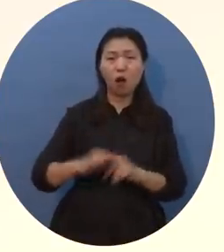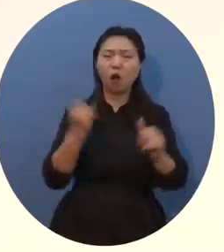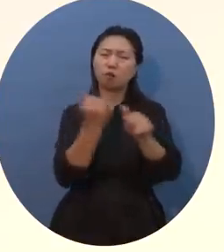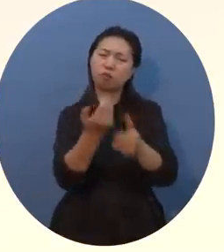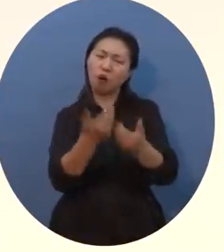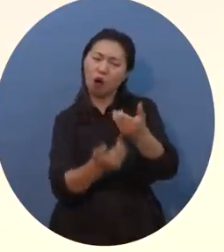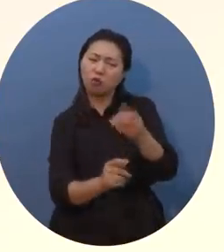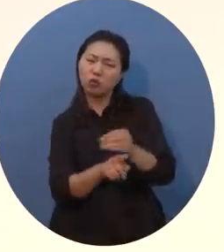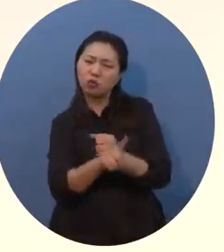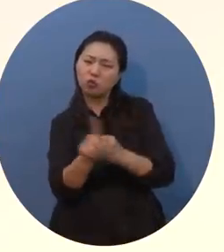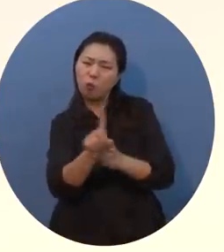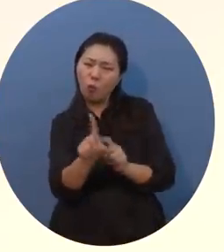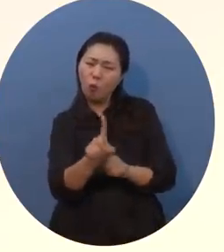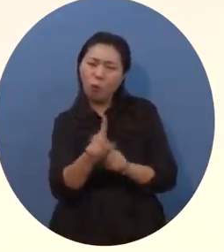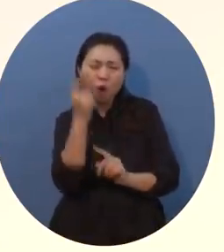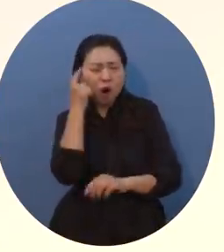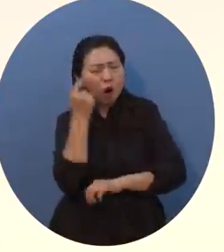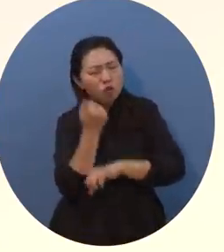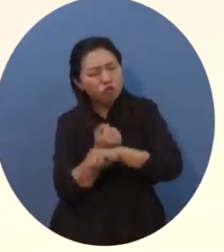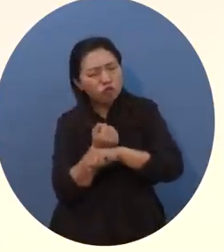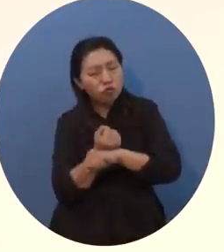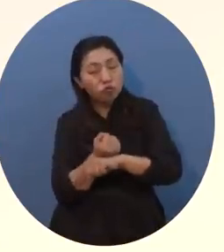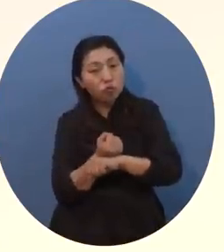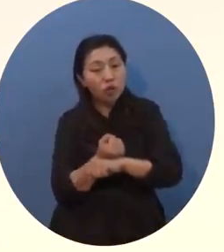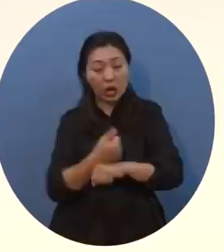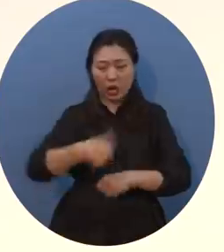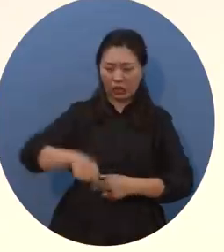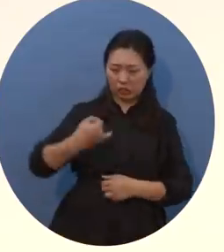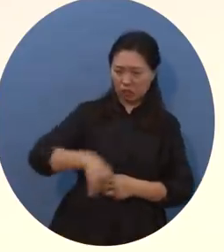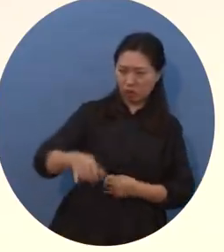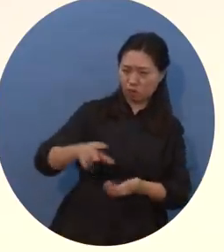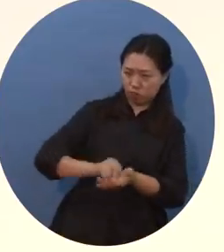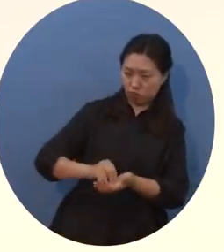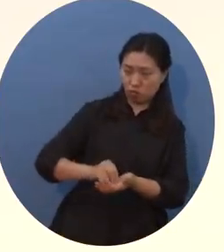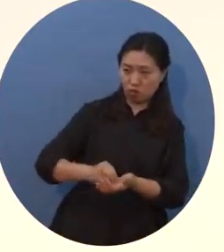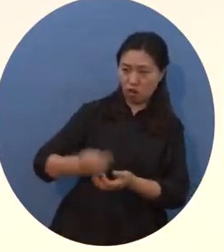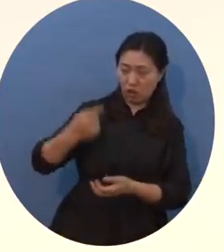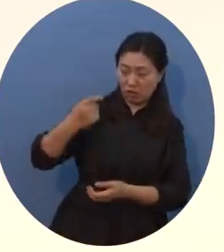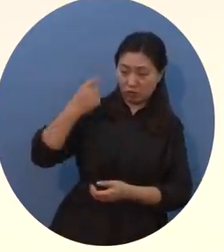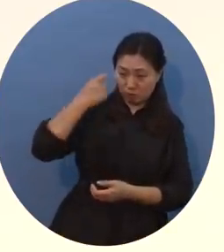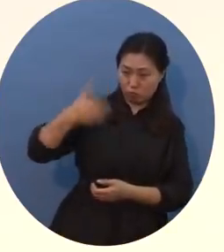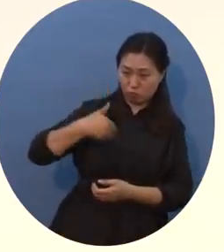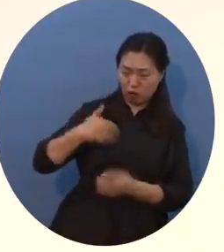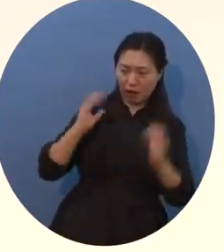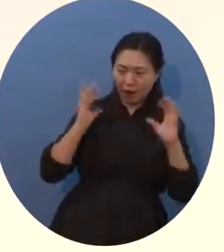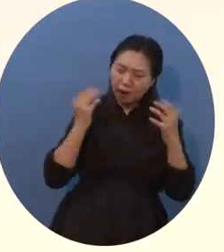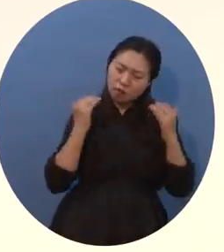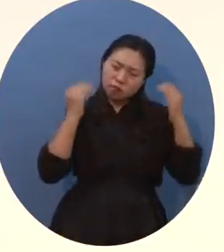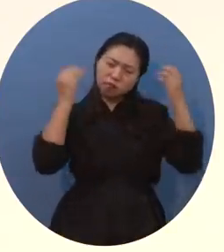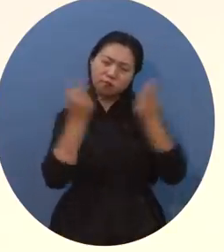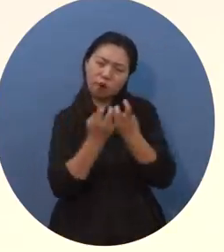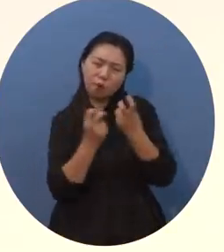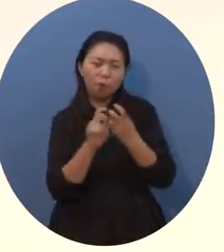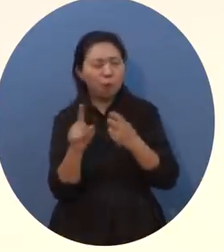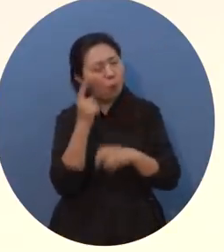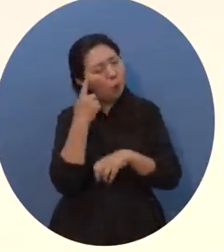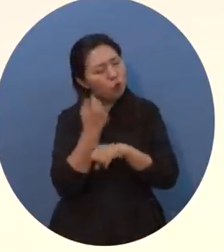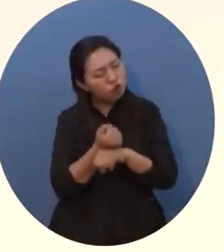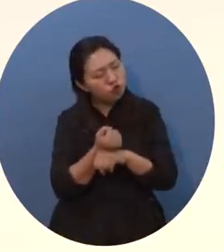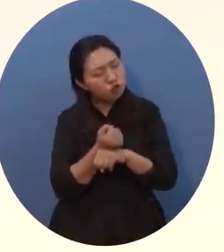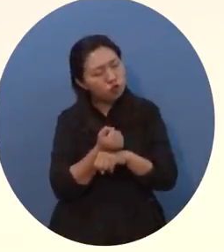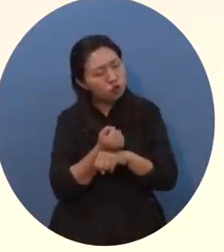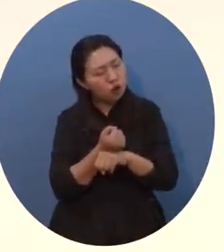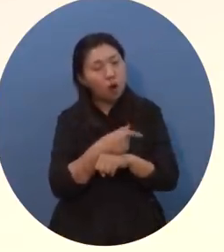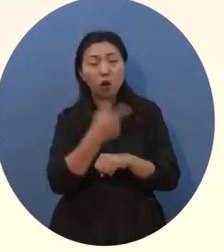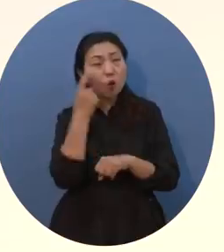부부 갈등이 생기지? 이렇게 연구를 하고, 자식 문제 자꾸 물어보면 아이들이 크는 과정이 어떻지 연구하고,